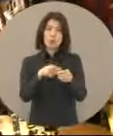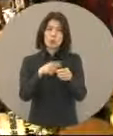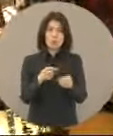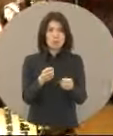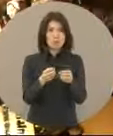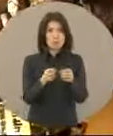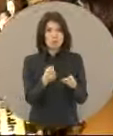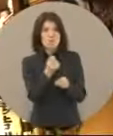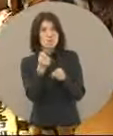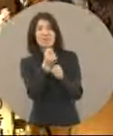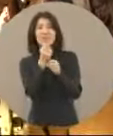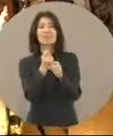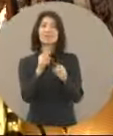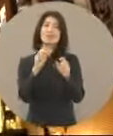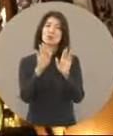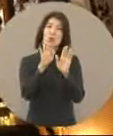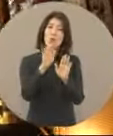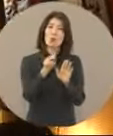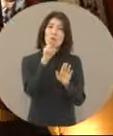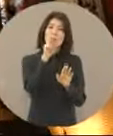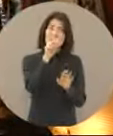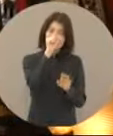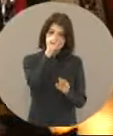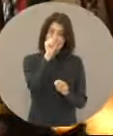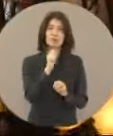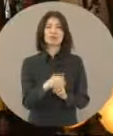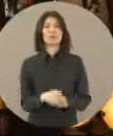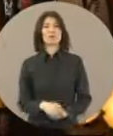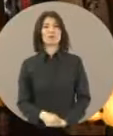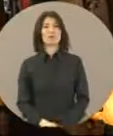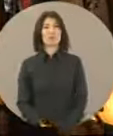引っかわせが最大の見どころです。